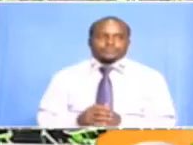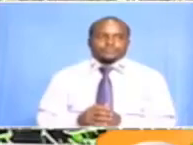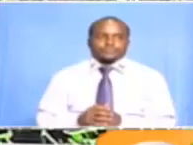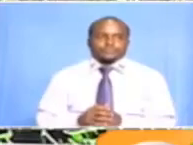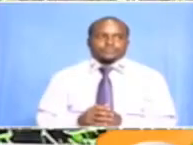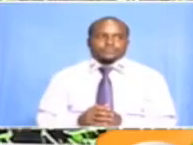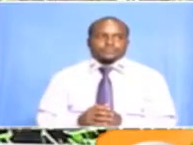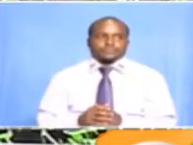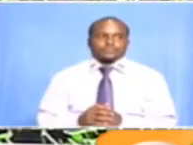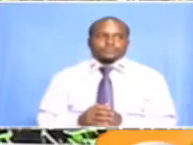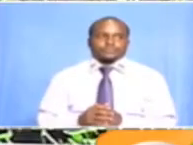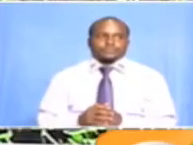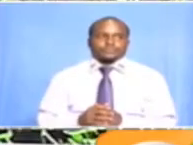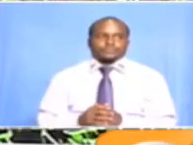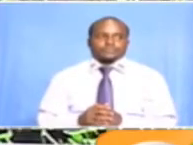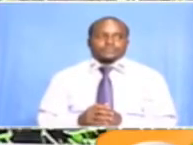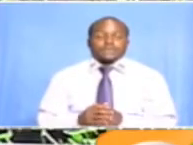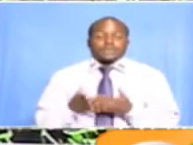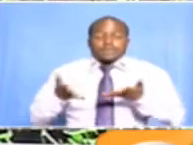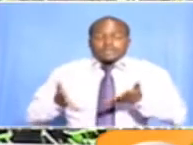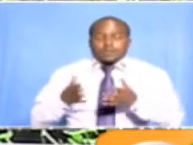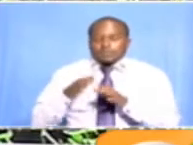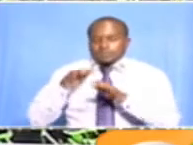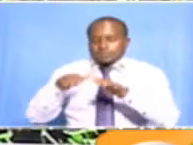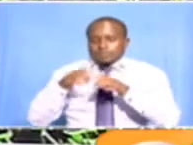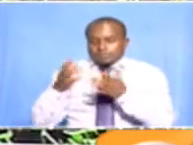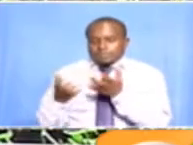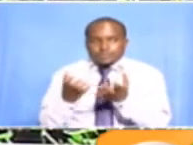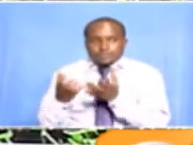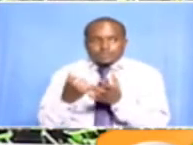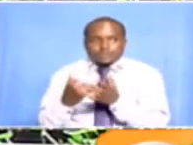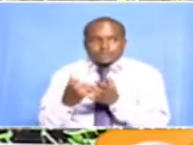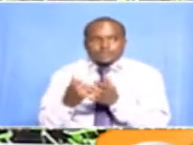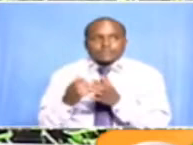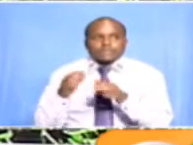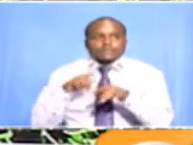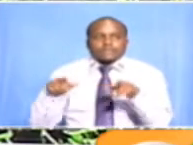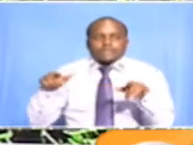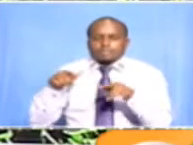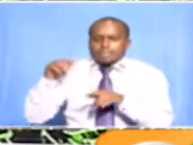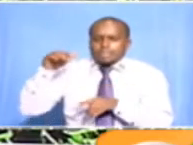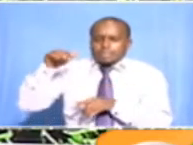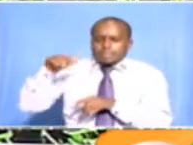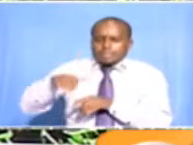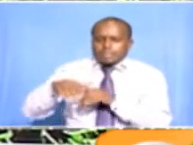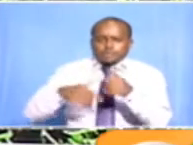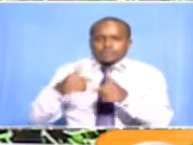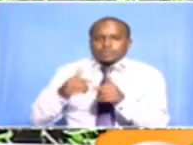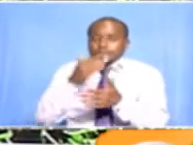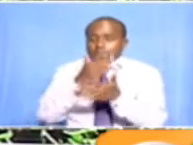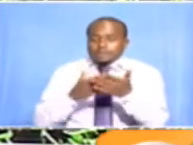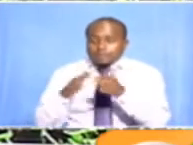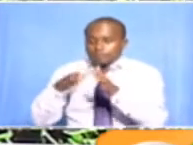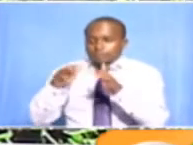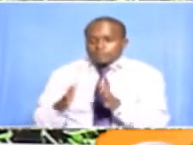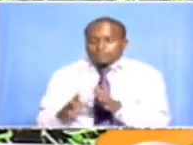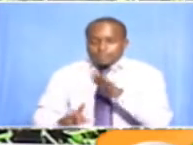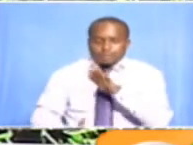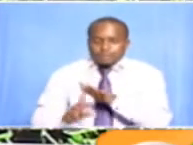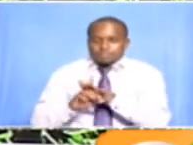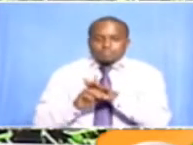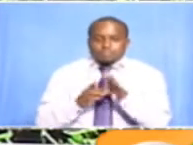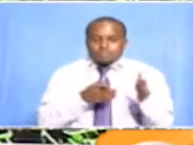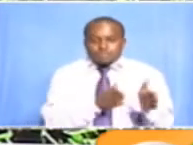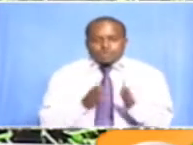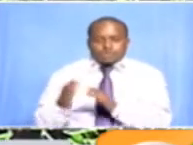Tuangazie makala yetu sasa ya kilimo biashara, ambapo huku ardhi ya kilimo ikizidi kudidimia kila uchao, baadhi ya wakulima wamebuni njia mbadala